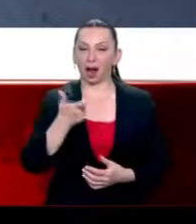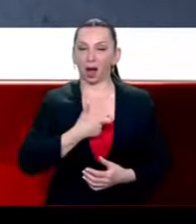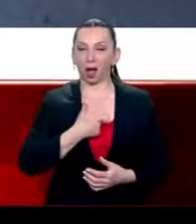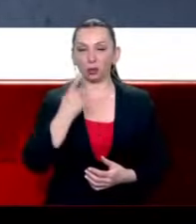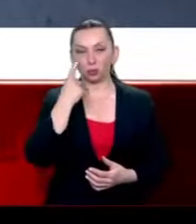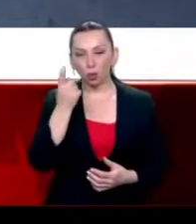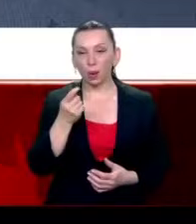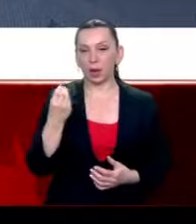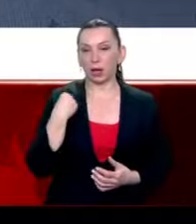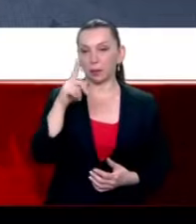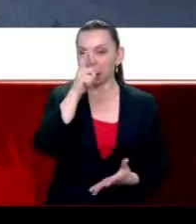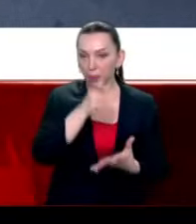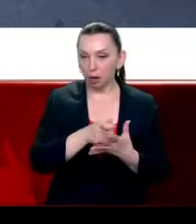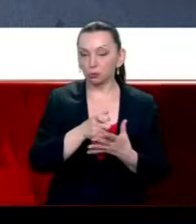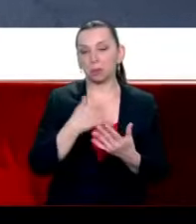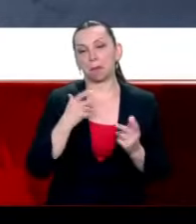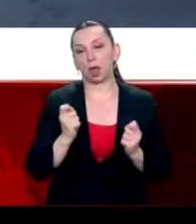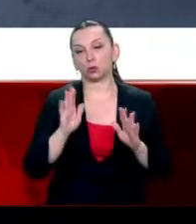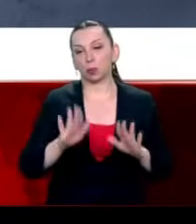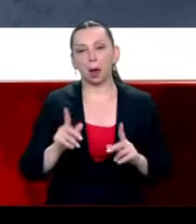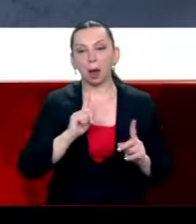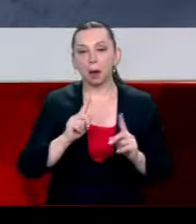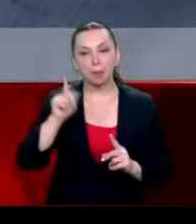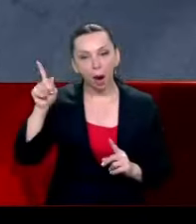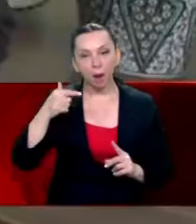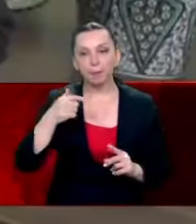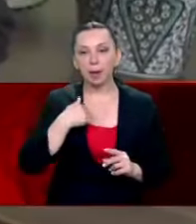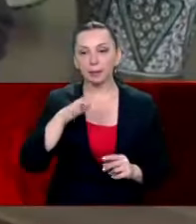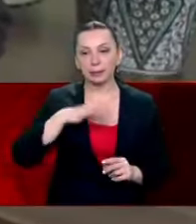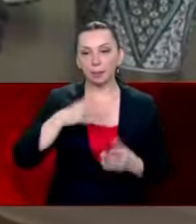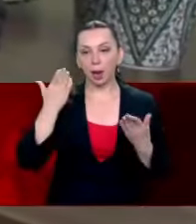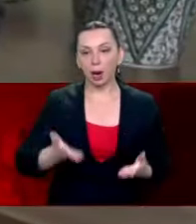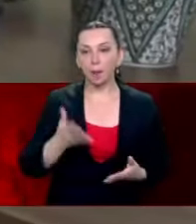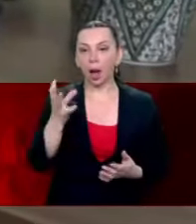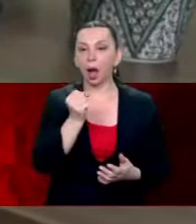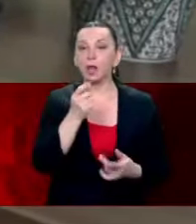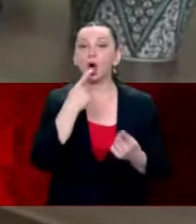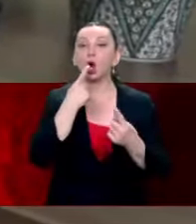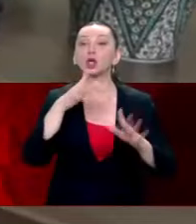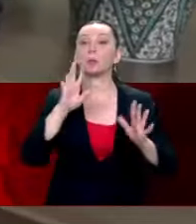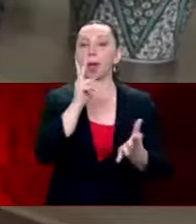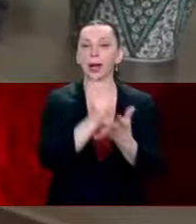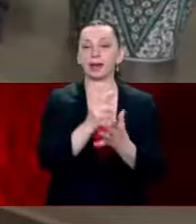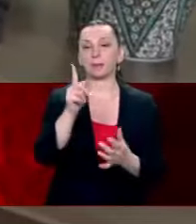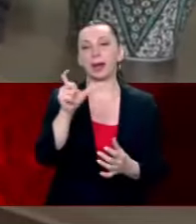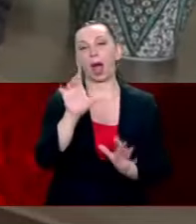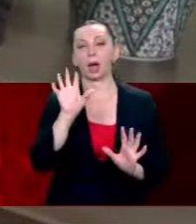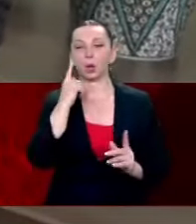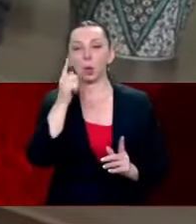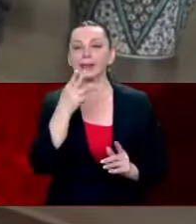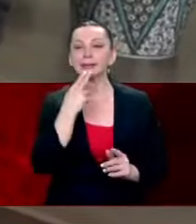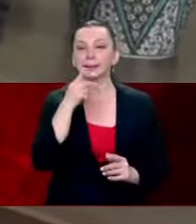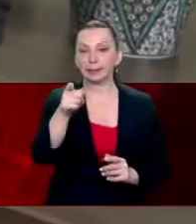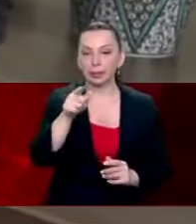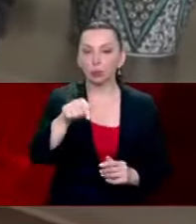kanun kapsamında yeni bir başvuru yapmak zorunda kaldık. Mahkemede talebimizi kabul etti. Alınan konuşmama kararı sadece bir aylık ancak İlkim Karaca